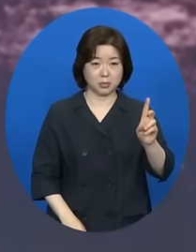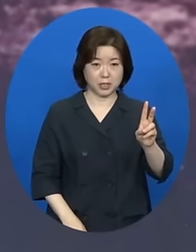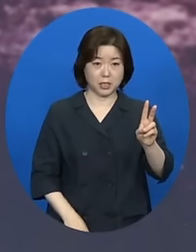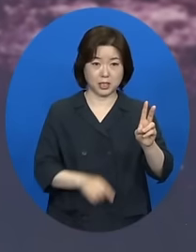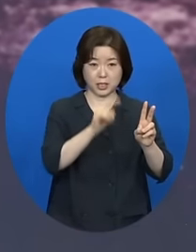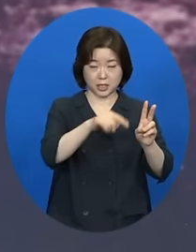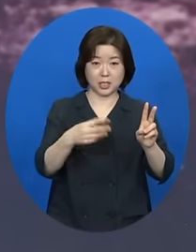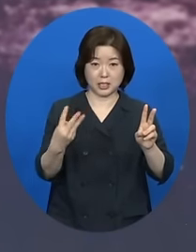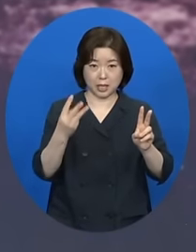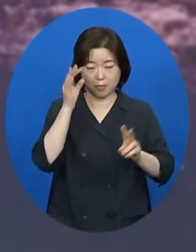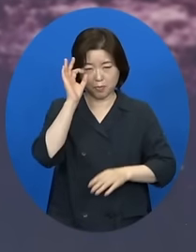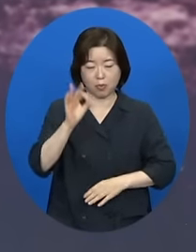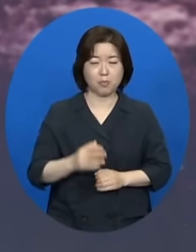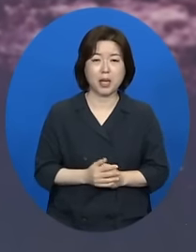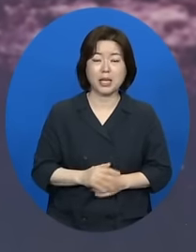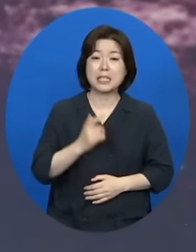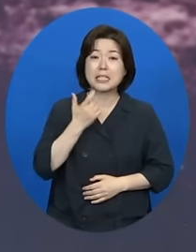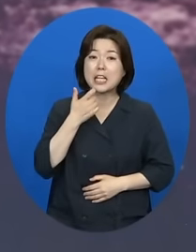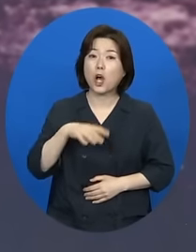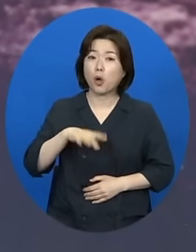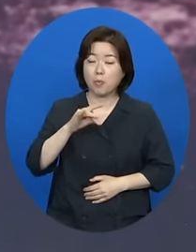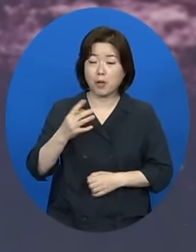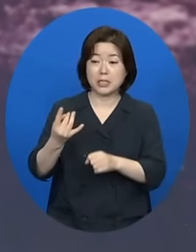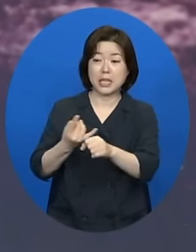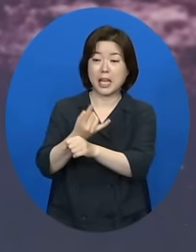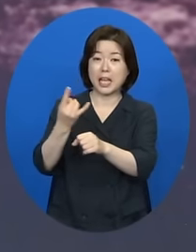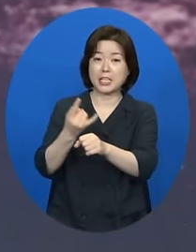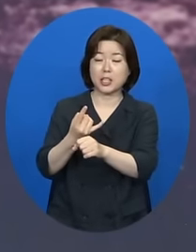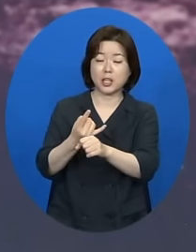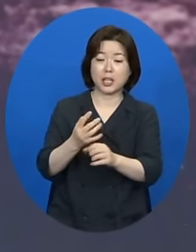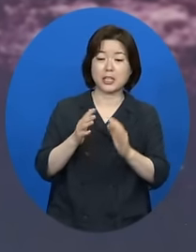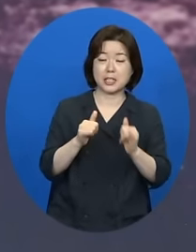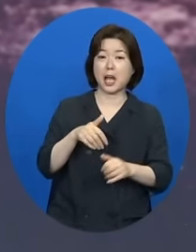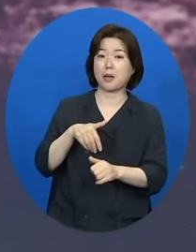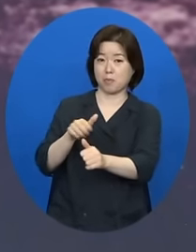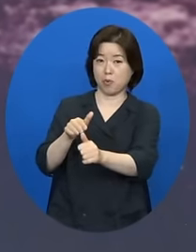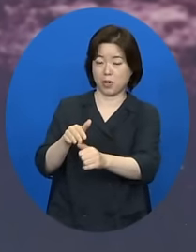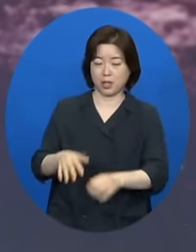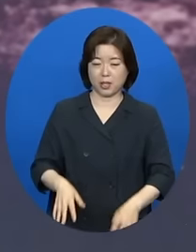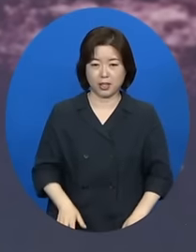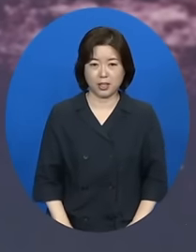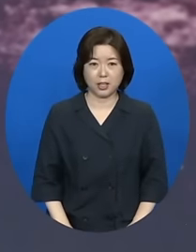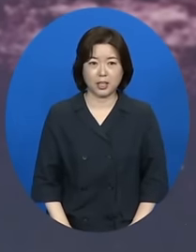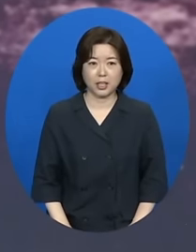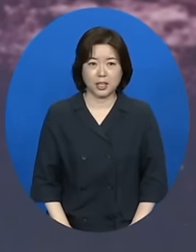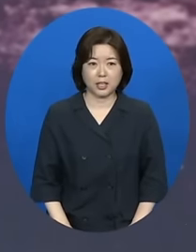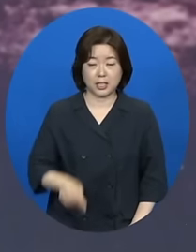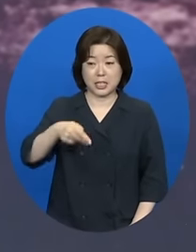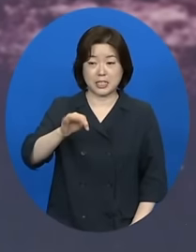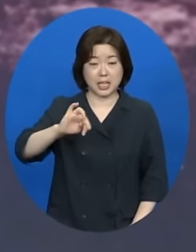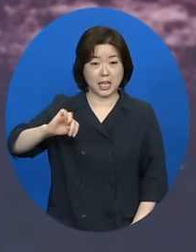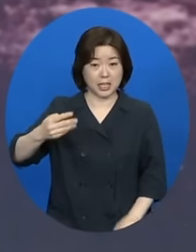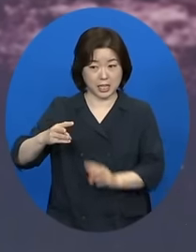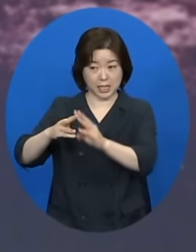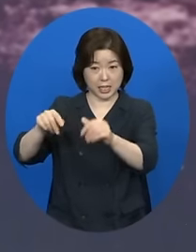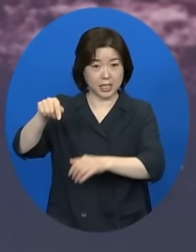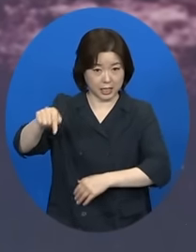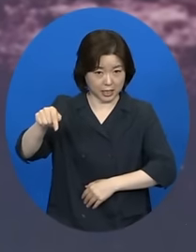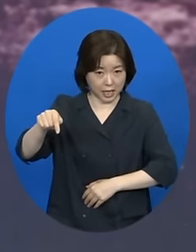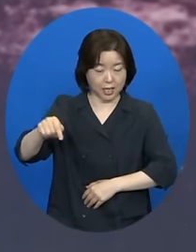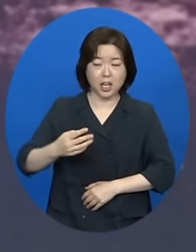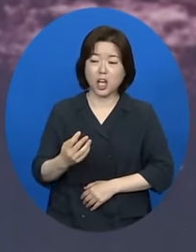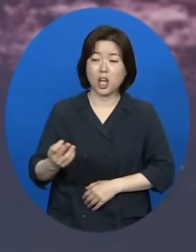32장 3절에 보면 야곱이 먼저 형 에서에게 사람들을 보내죠. 야곱이 세일 땅 에돔 들에 있는 형 에서에게로 자기보다